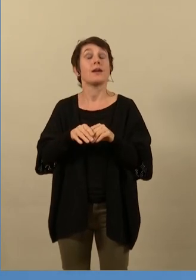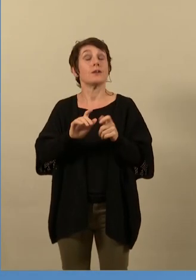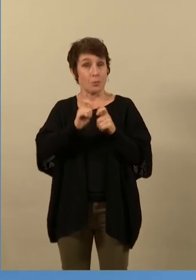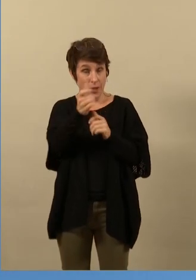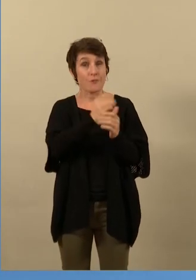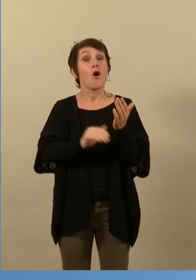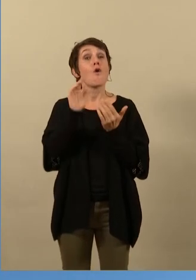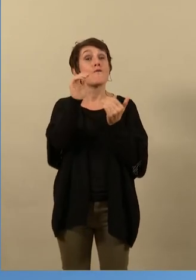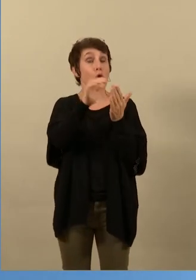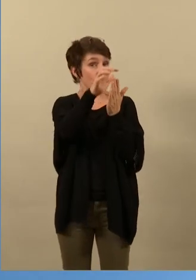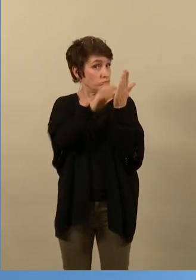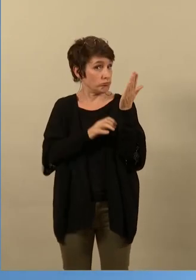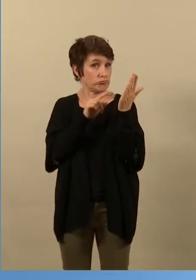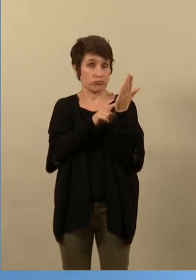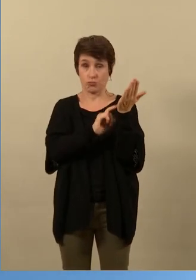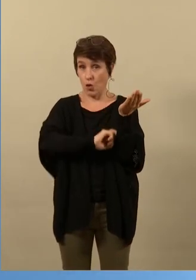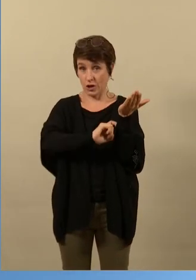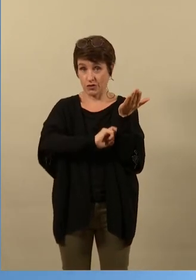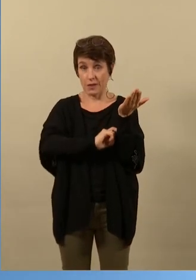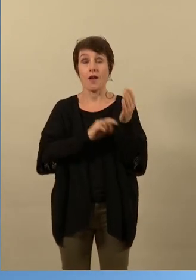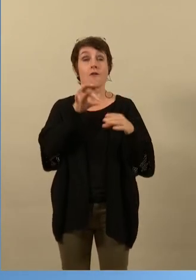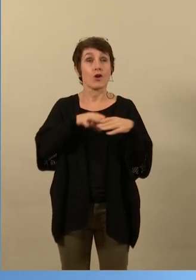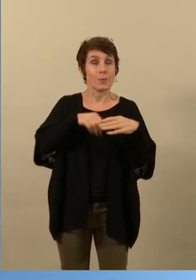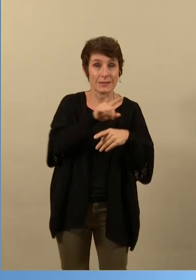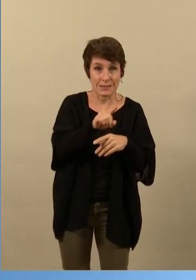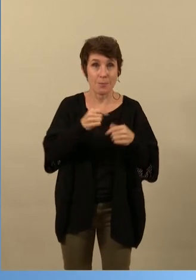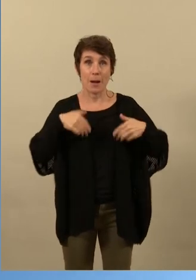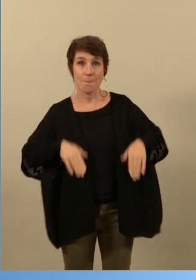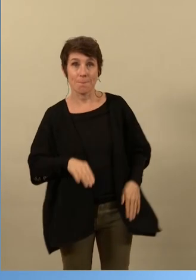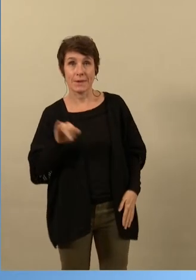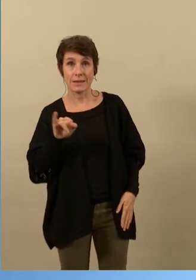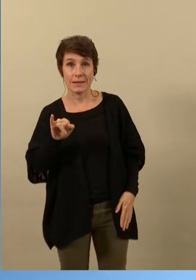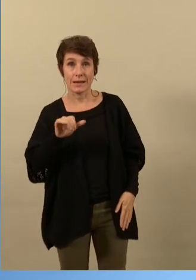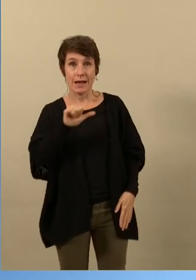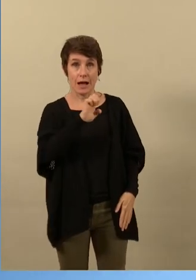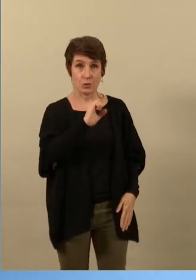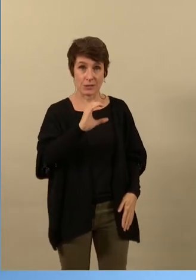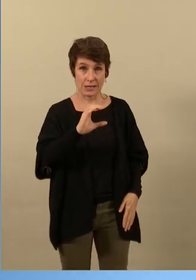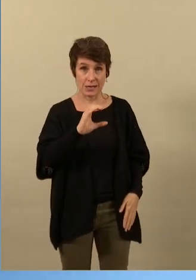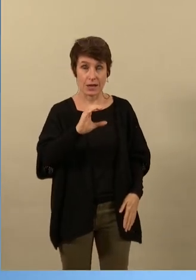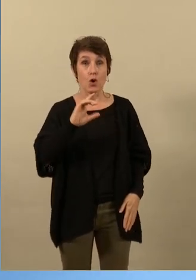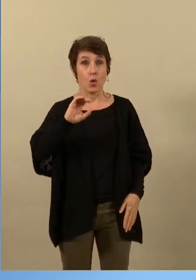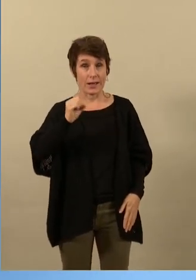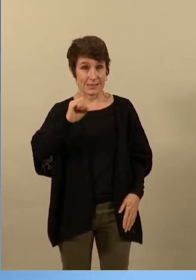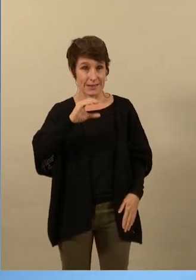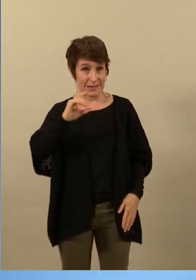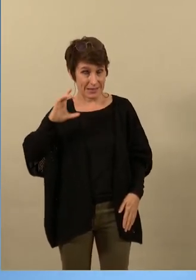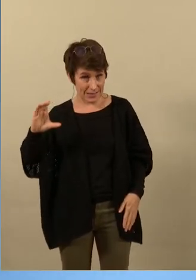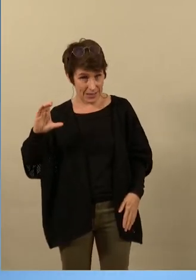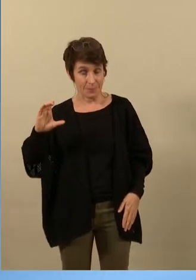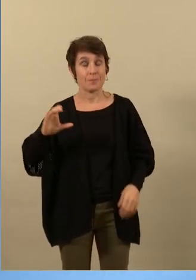voix euh tel que déposé qui ne prend pas part au vote qui s'abstient scddc AEC